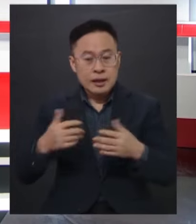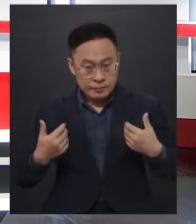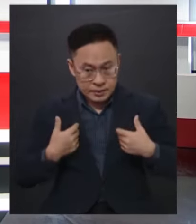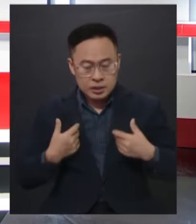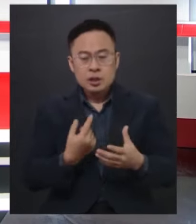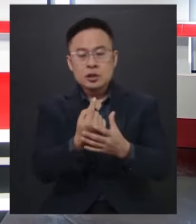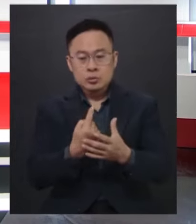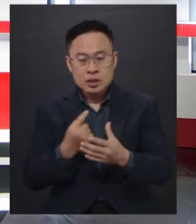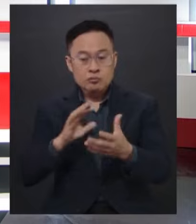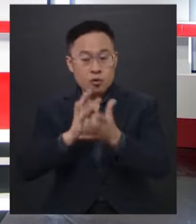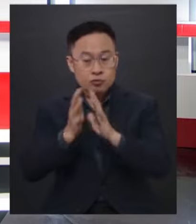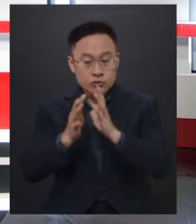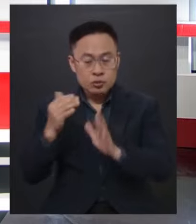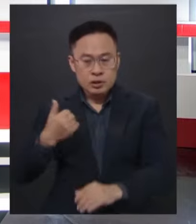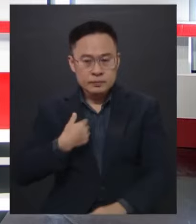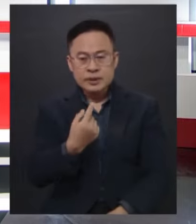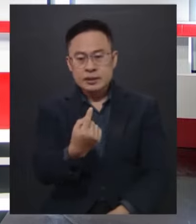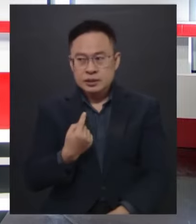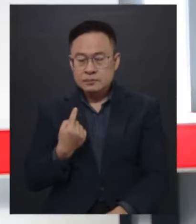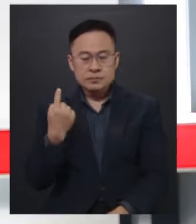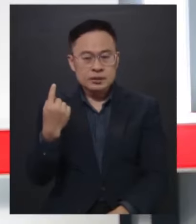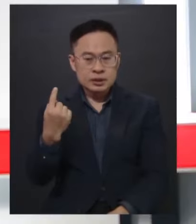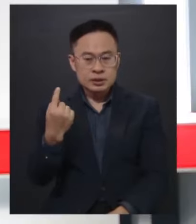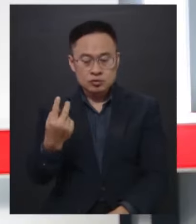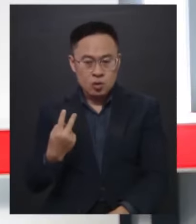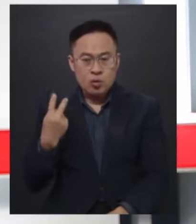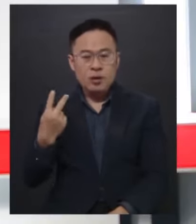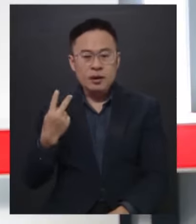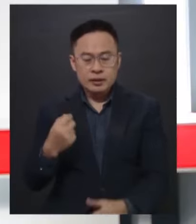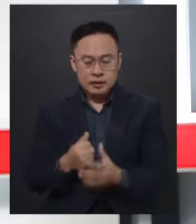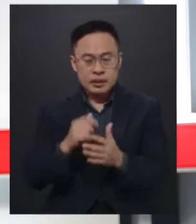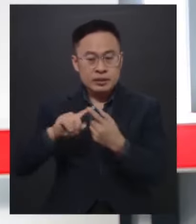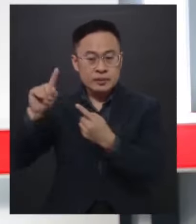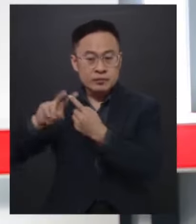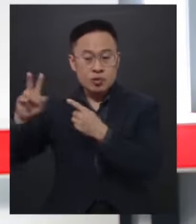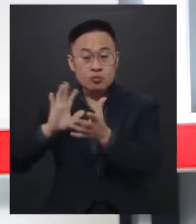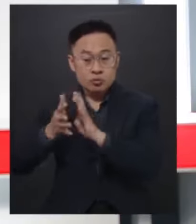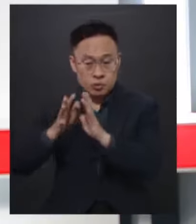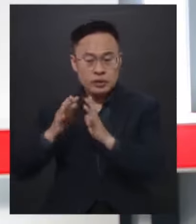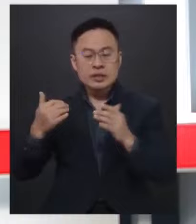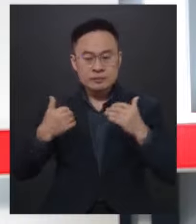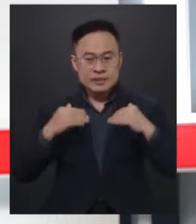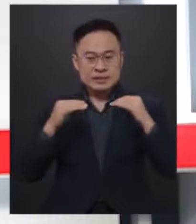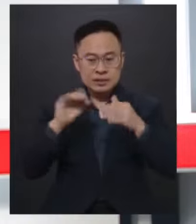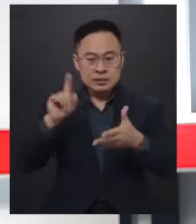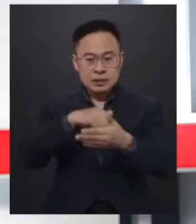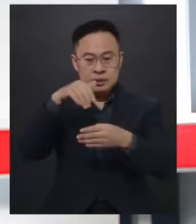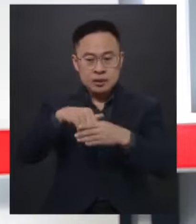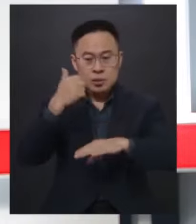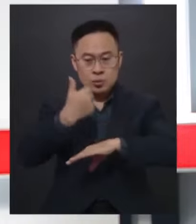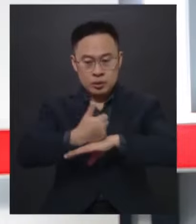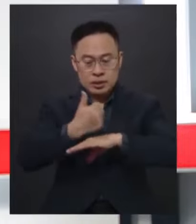จะมีตัวแทนนะคะซึ่งเป็นทีมห้องเย็นท่าข้ามแล้วก็แบล็คเพิร์ลค่ะที่จะเข้าไปโหวตนายกสมาคมในครั้